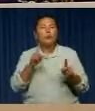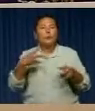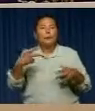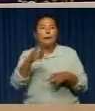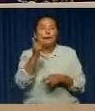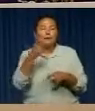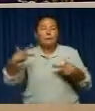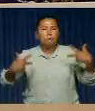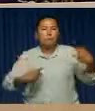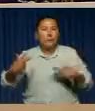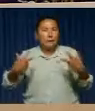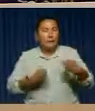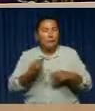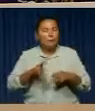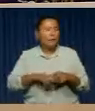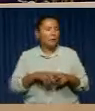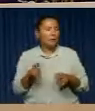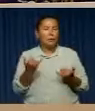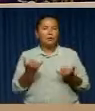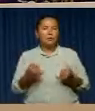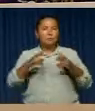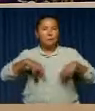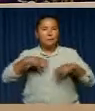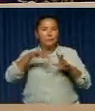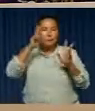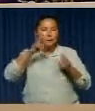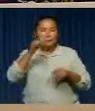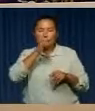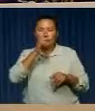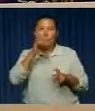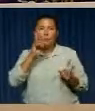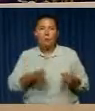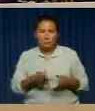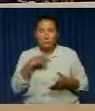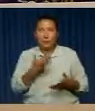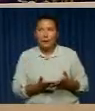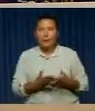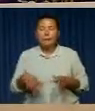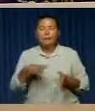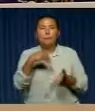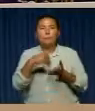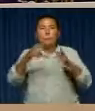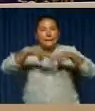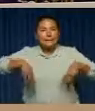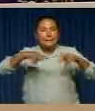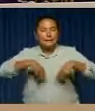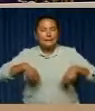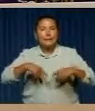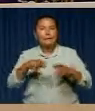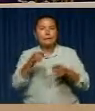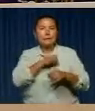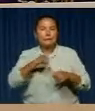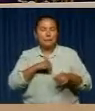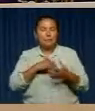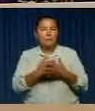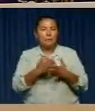әсерлер пайдаланатын, нитраты бар, оны тексеріп жатқан жалпы мекеме оны барып тексерсе, әрине оны тексеріп береді ғой.